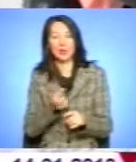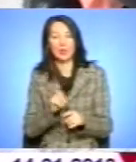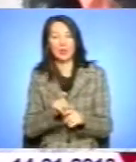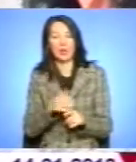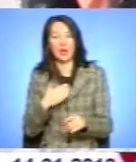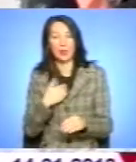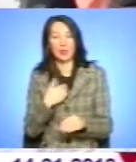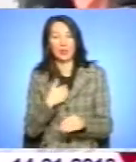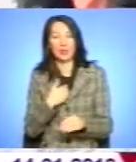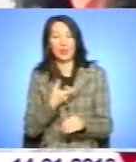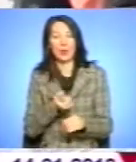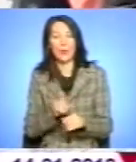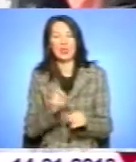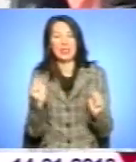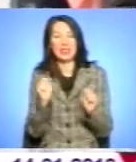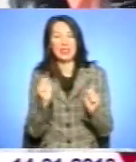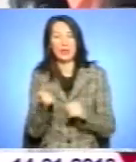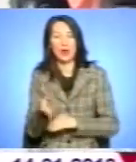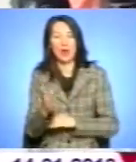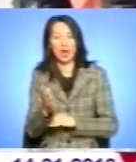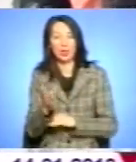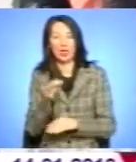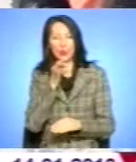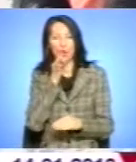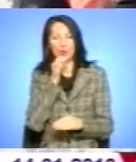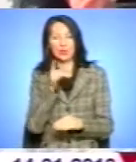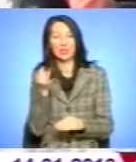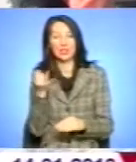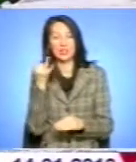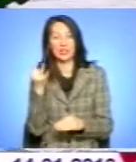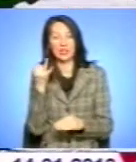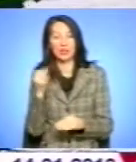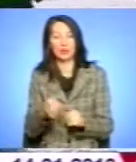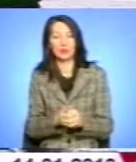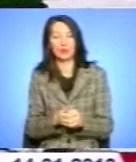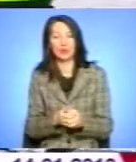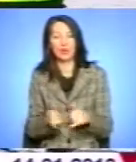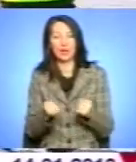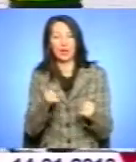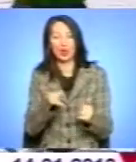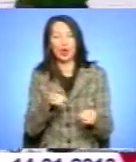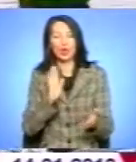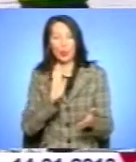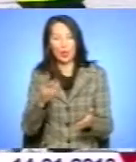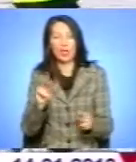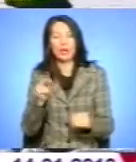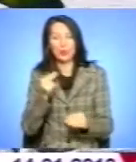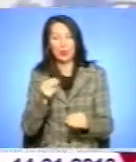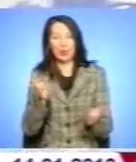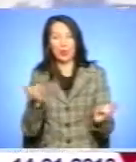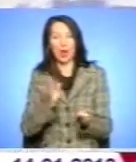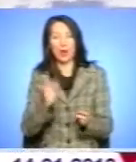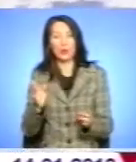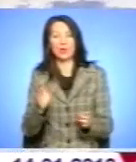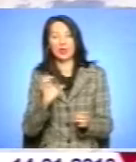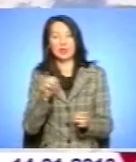подобається? Мені більше зимова. Чому? Бо інтересно. Для того, щоб стати чемпіоном, слід бути стратегом. Під